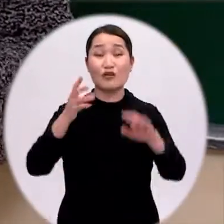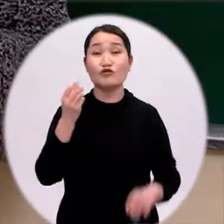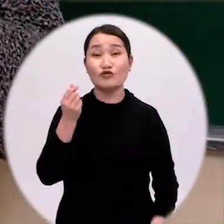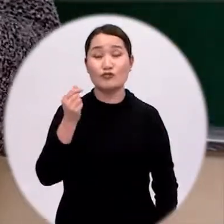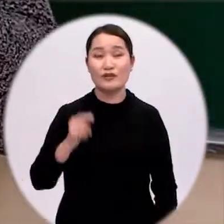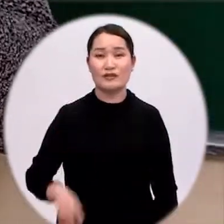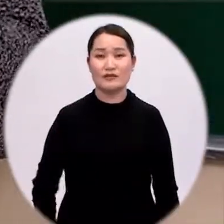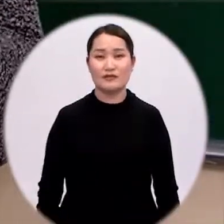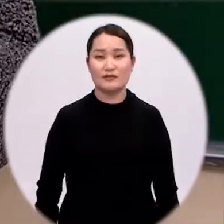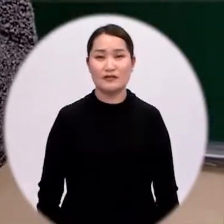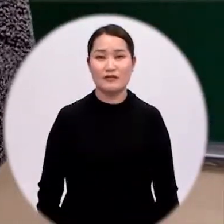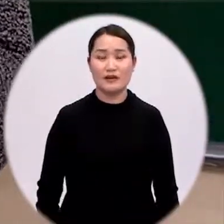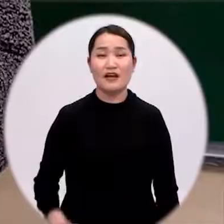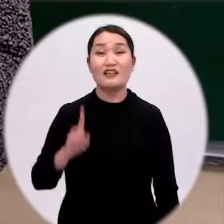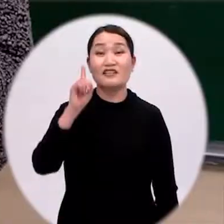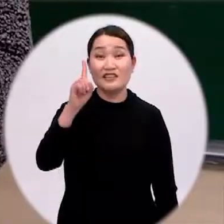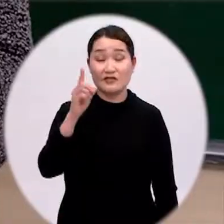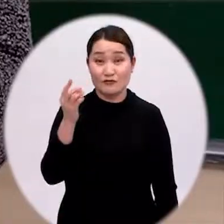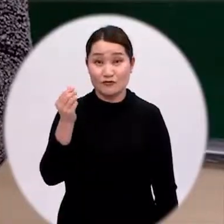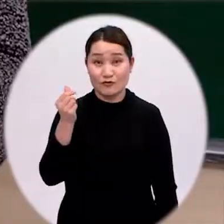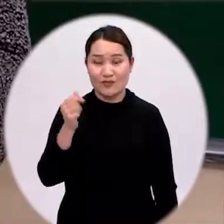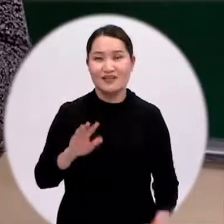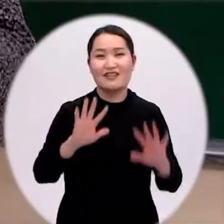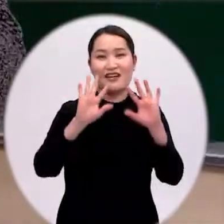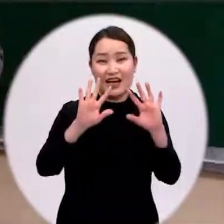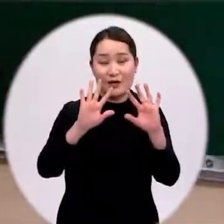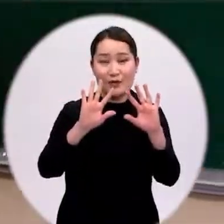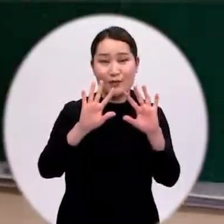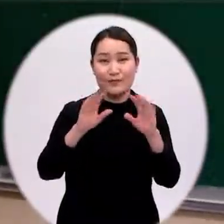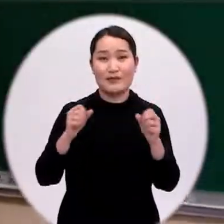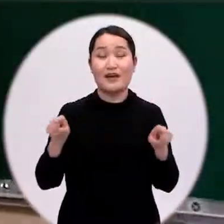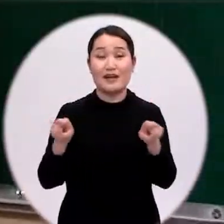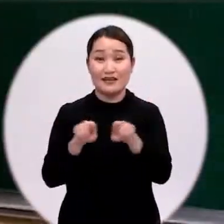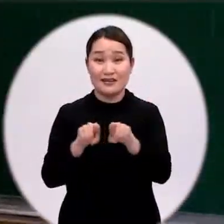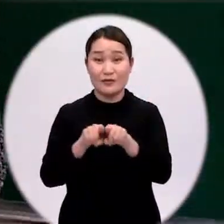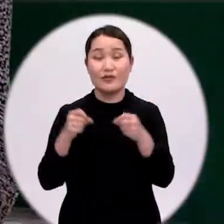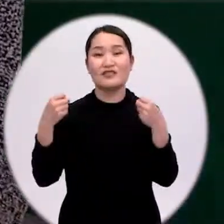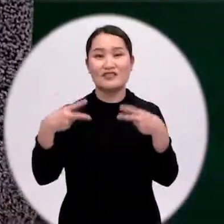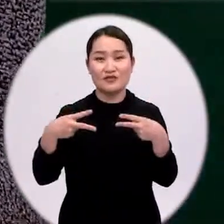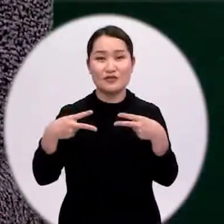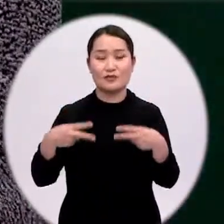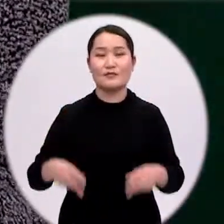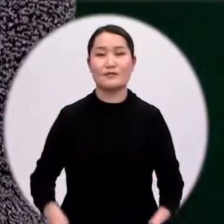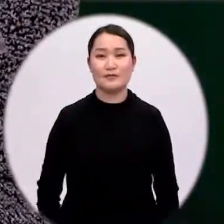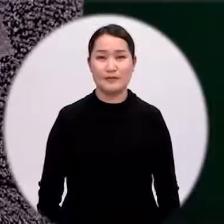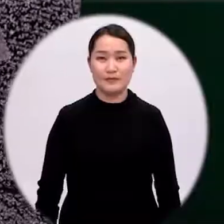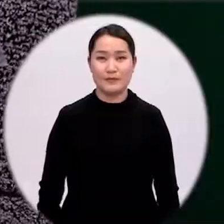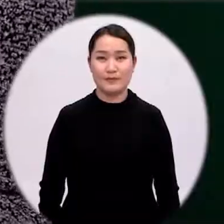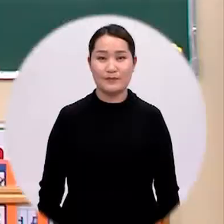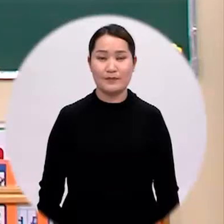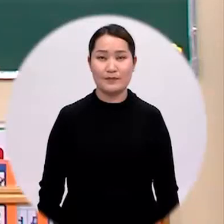нэг төгрөгөөр 10 ширхэг болж задрах юм байна. Тэгвэл 20 төгрөг маань хэдэн ширхэг болох вэ